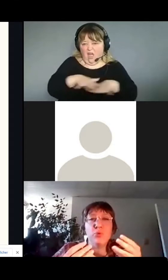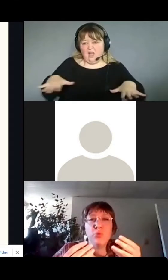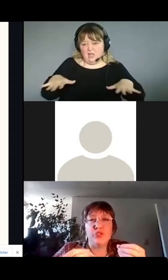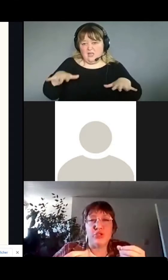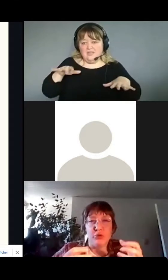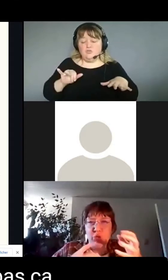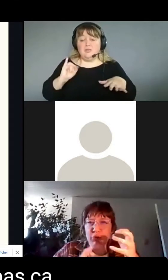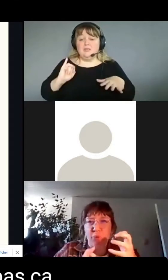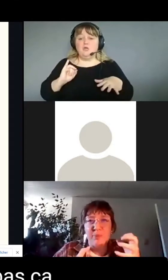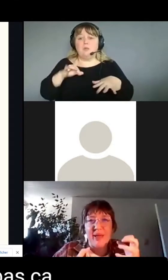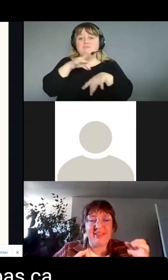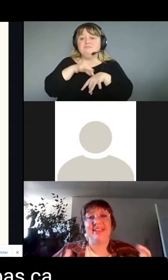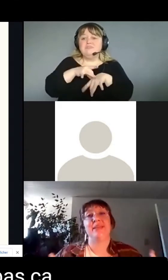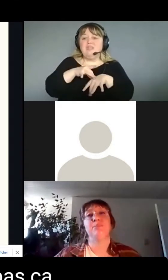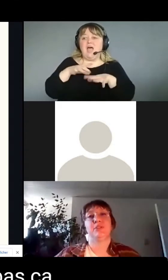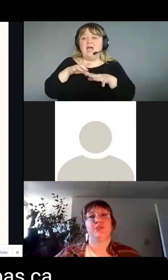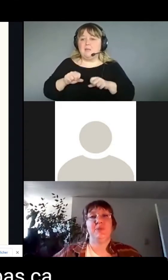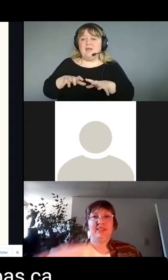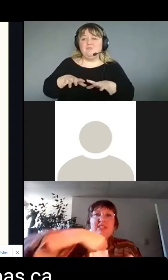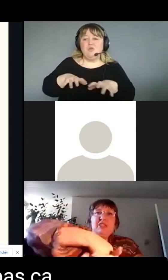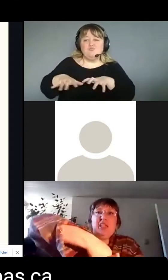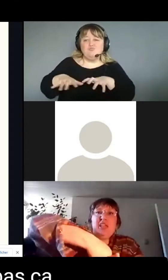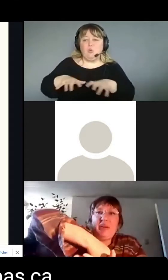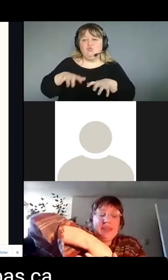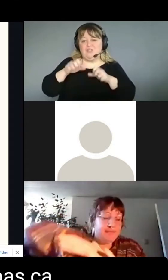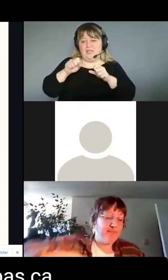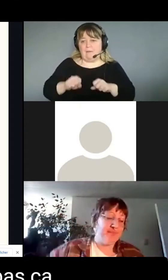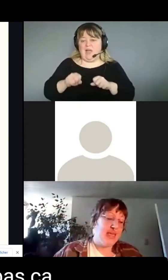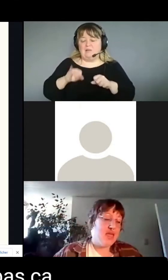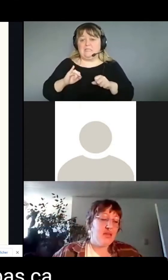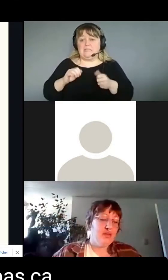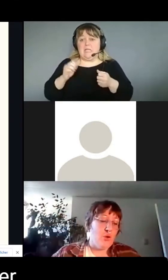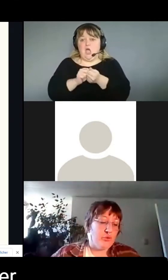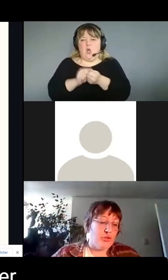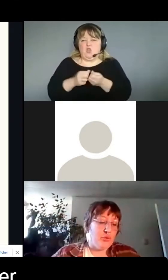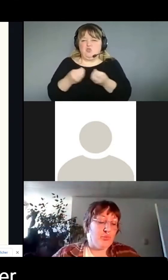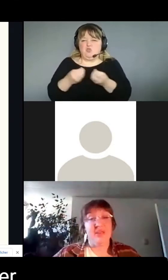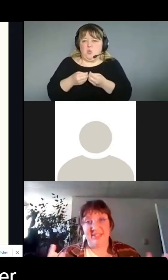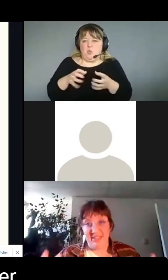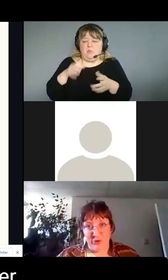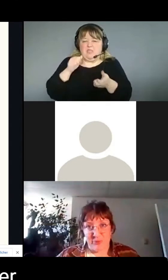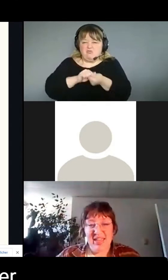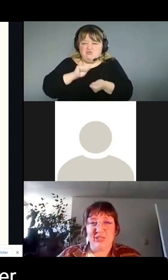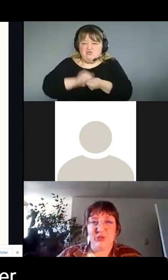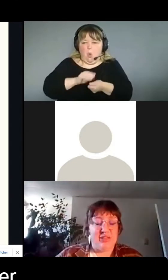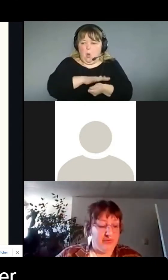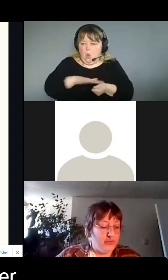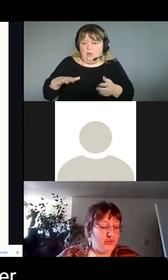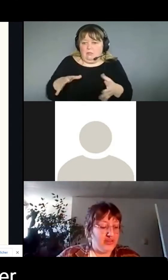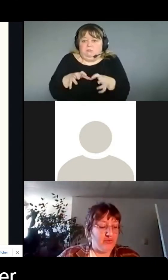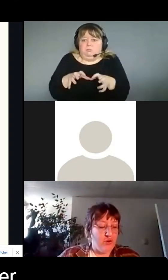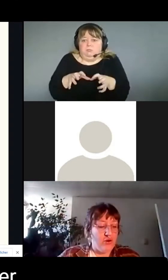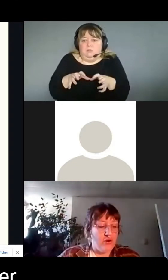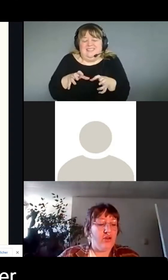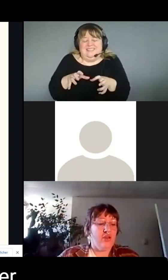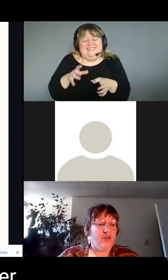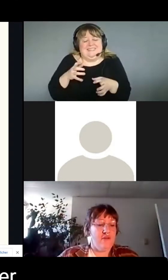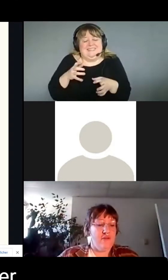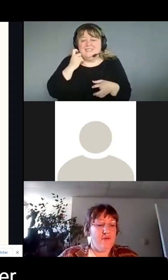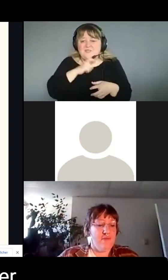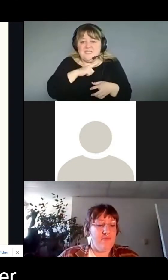qui bouge. Là. Un sol compact, elles n'aiment pas ça parce qu'elles se sentent prises. Donc, pour bien se développer, assurez-vous